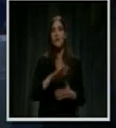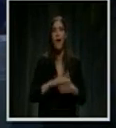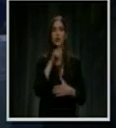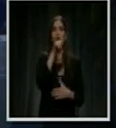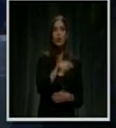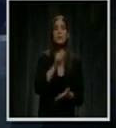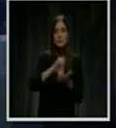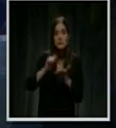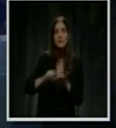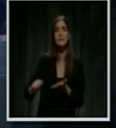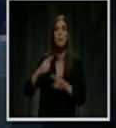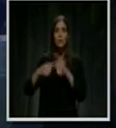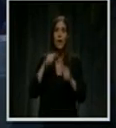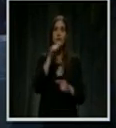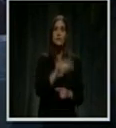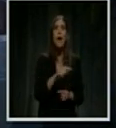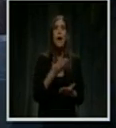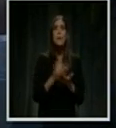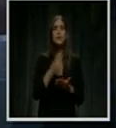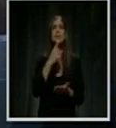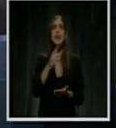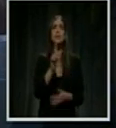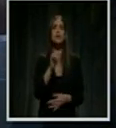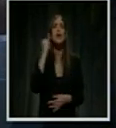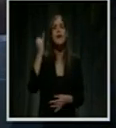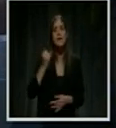illi l-Iżrael għandha tiġi rikonoxxuta mill-aktar fis bħala membru